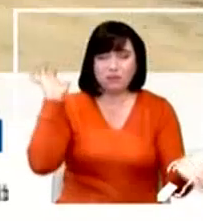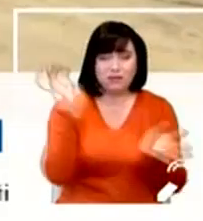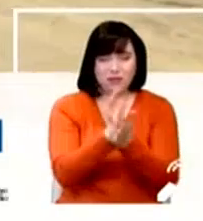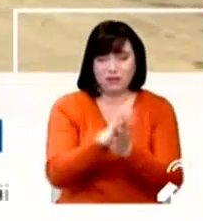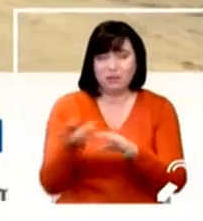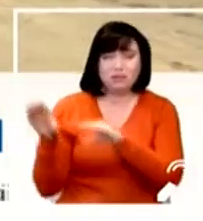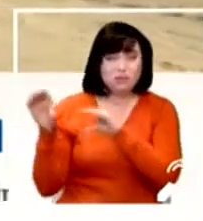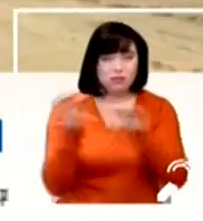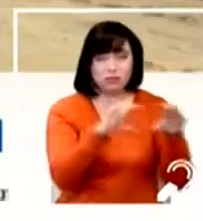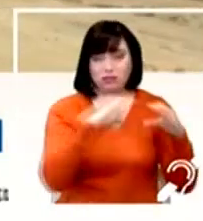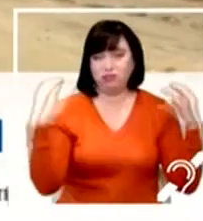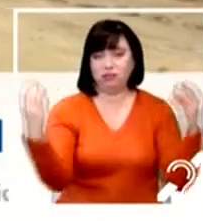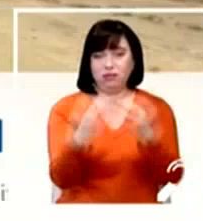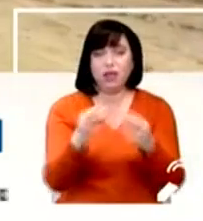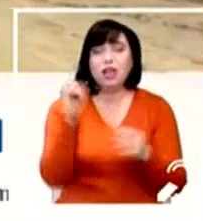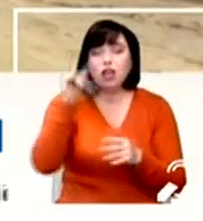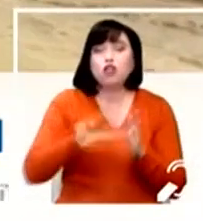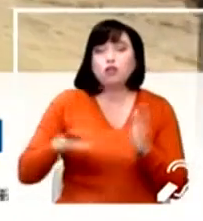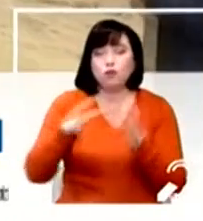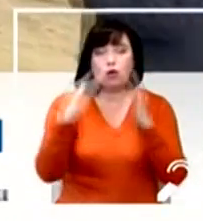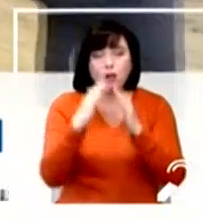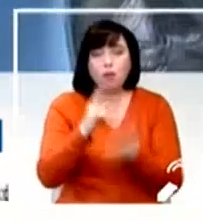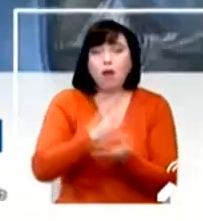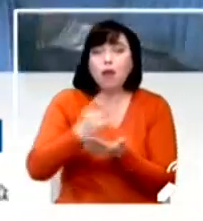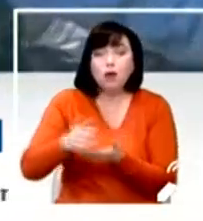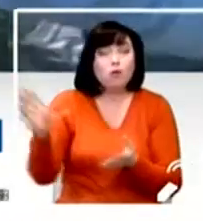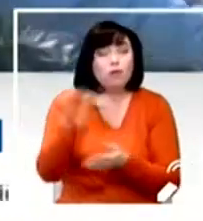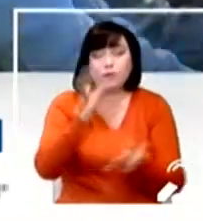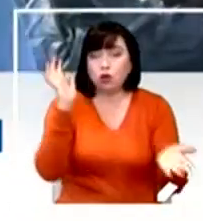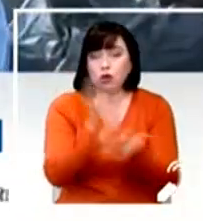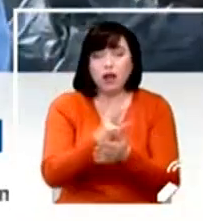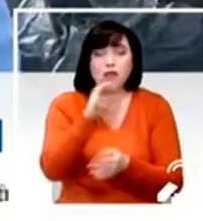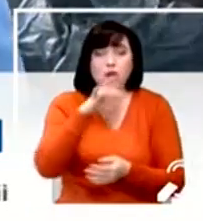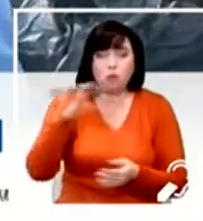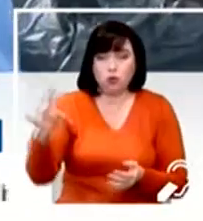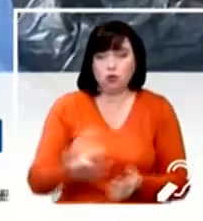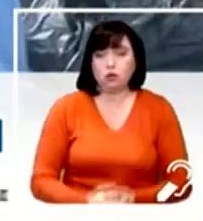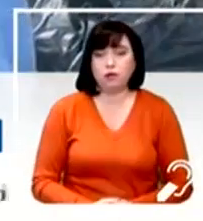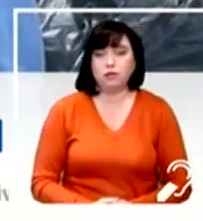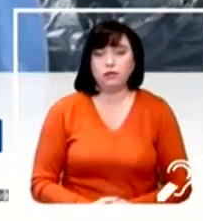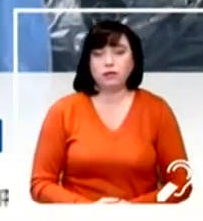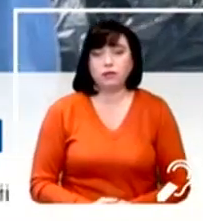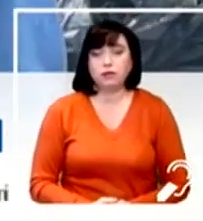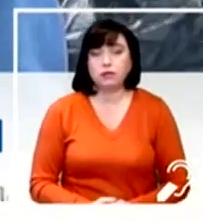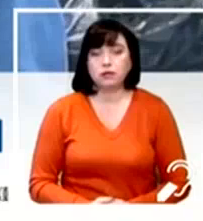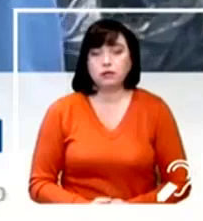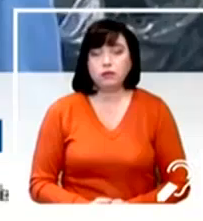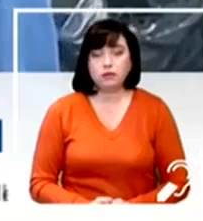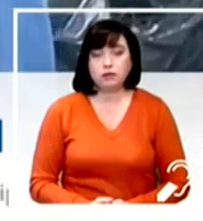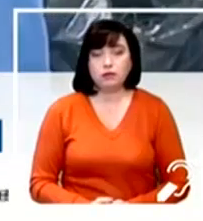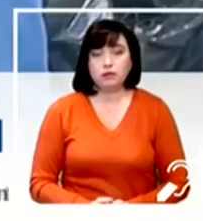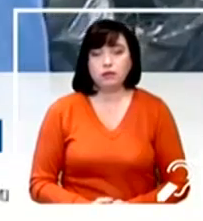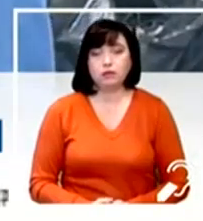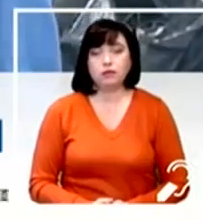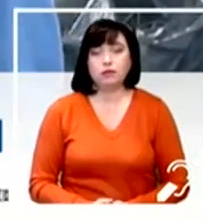și resturi aduse de ape, la fel și curțile caselor și parcările. Acasă. Ci siamo svegliati, mio marito si è